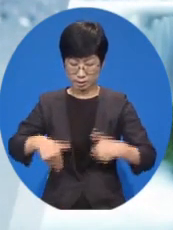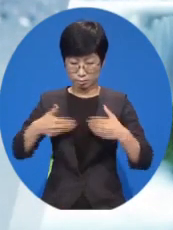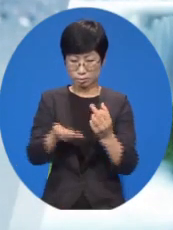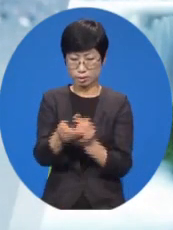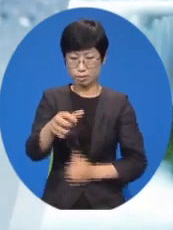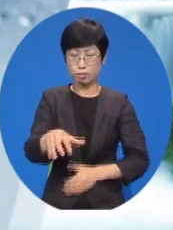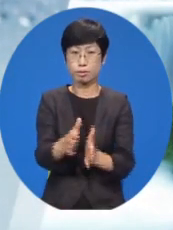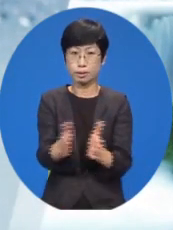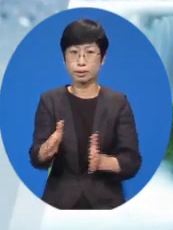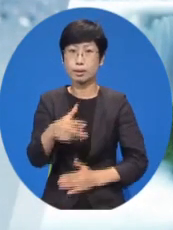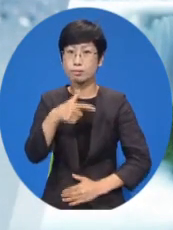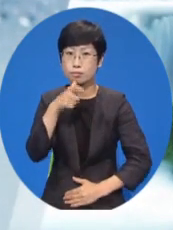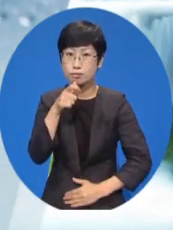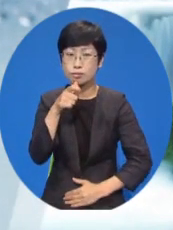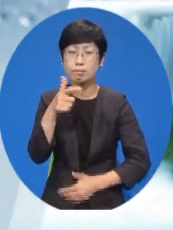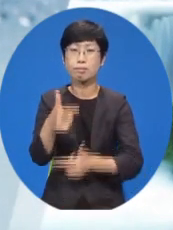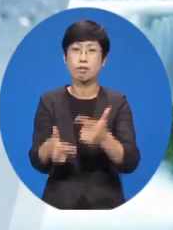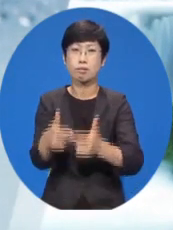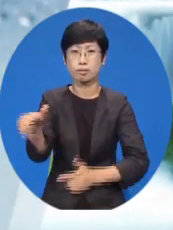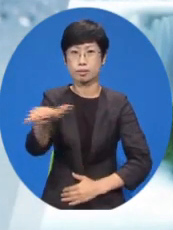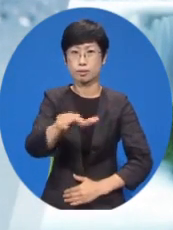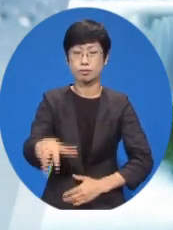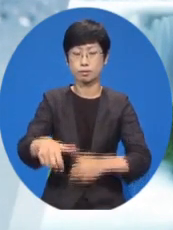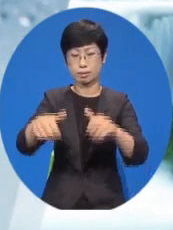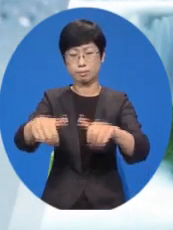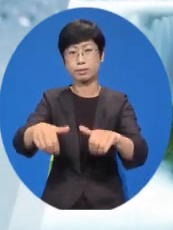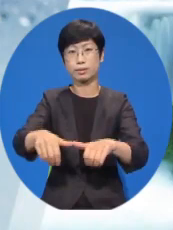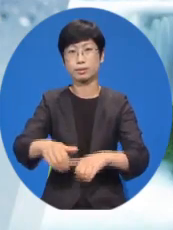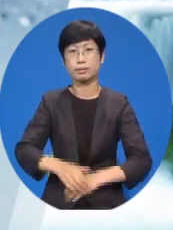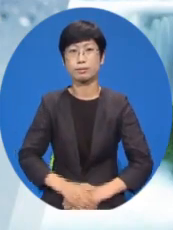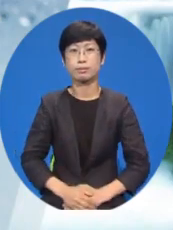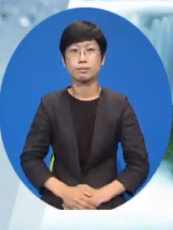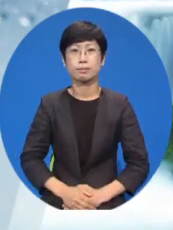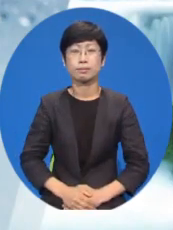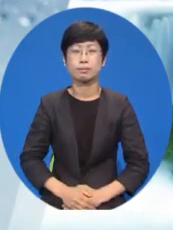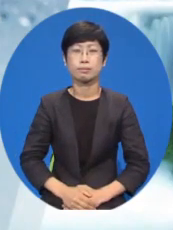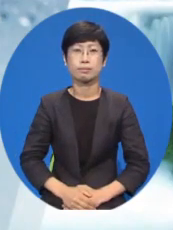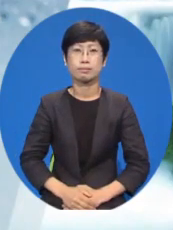시작으로 수요일과 목요일은 전국에 비가 올 전망입니다. 날씨였습니다.